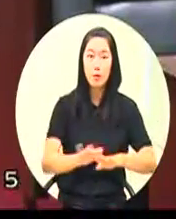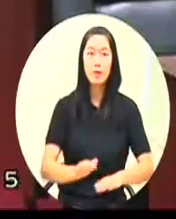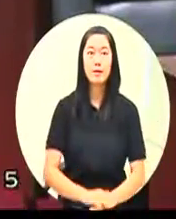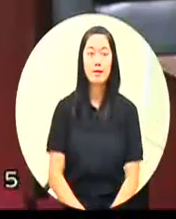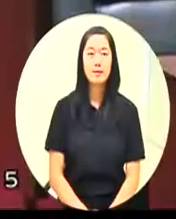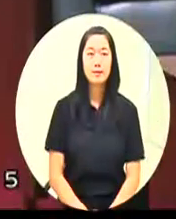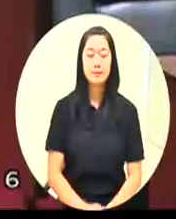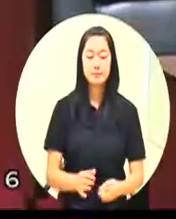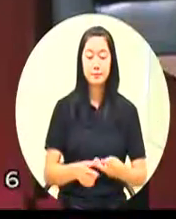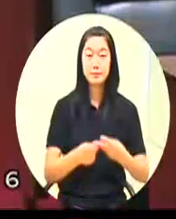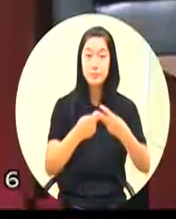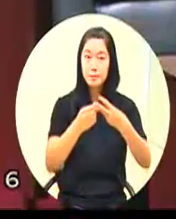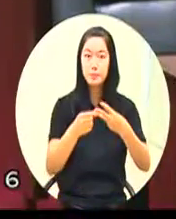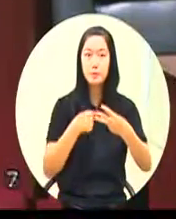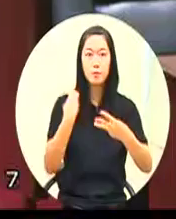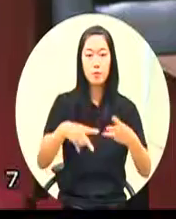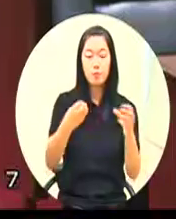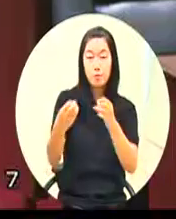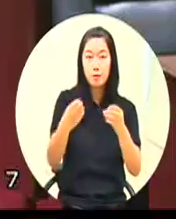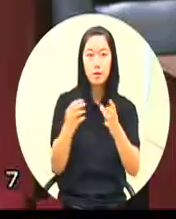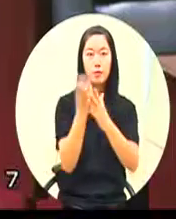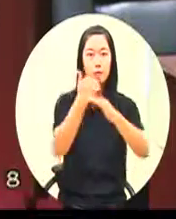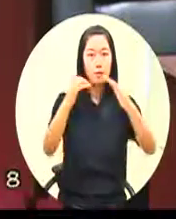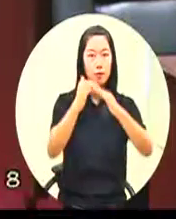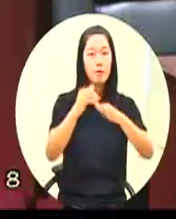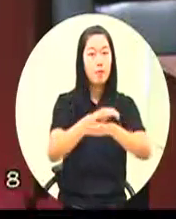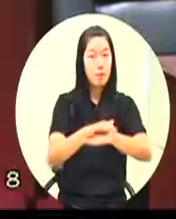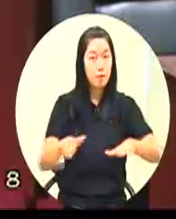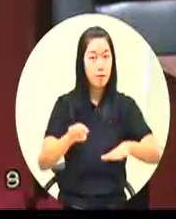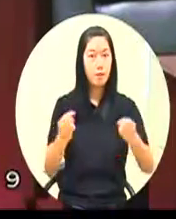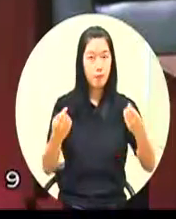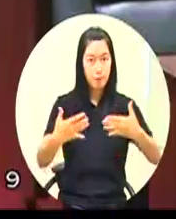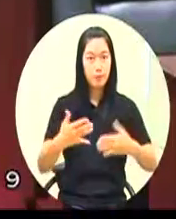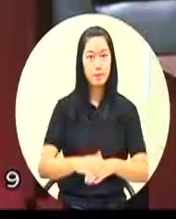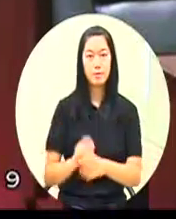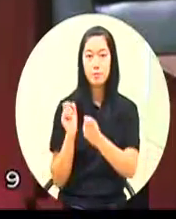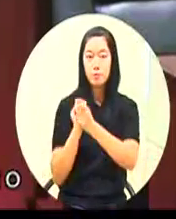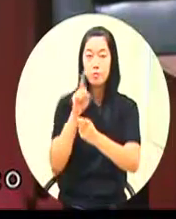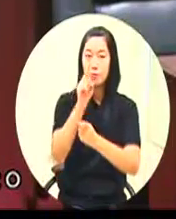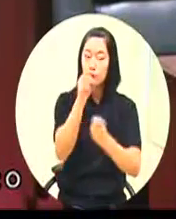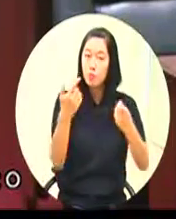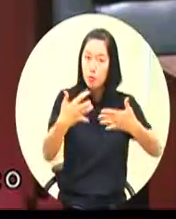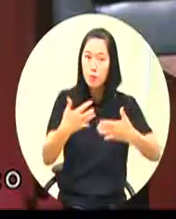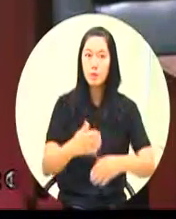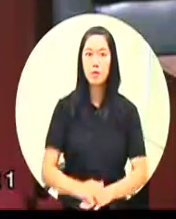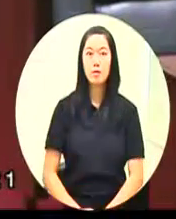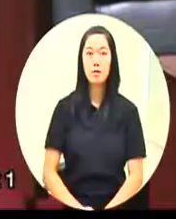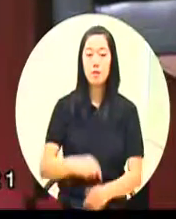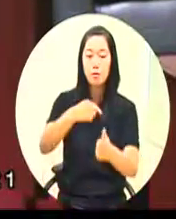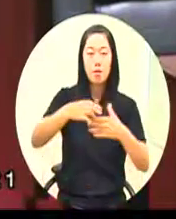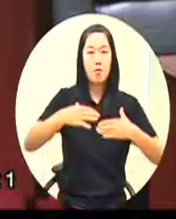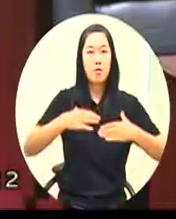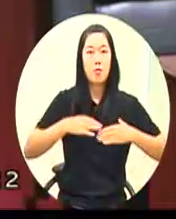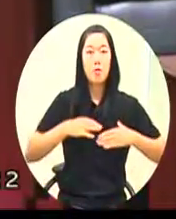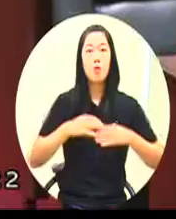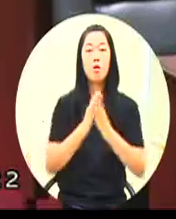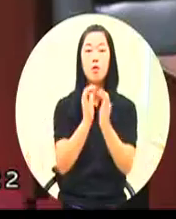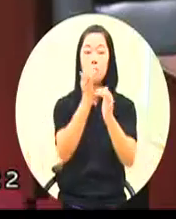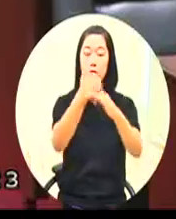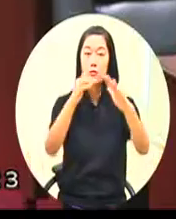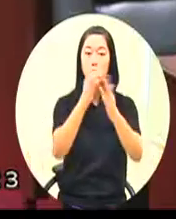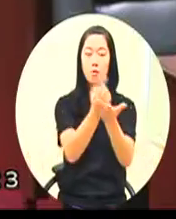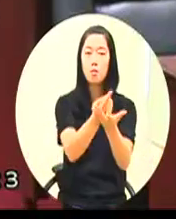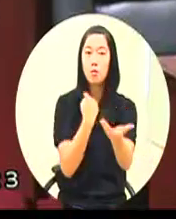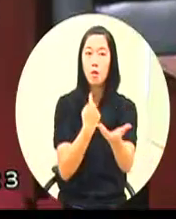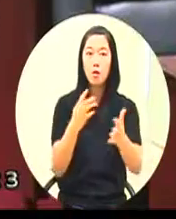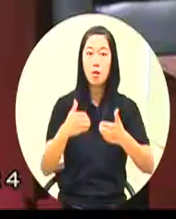的。那第三个就是谈到校园安全，那最近有一个议题就是教官要不要退出校园。那我也看到全国